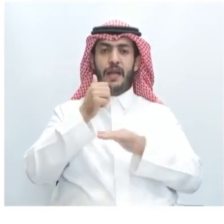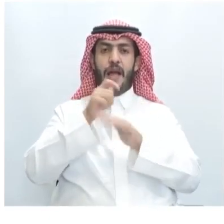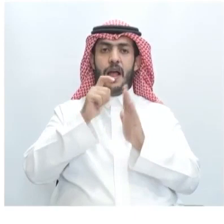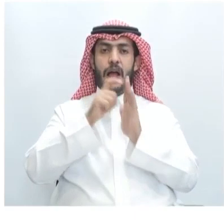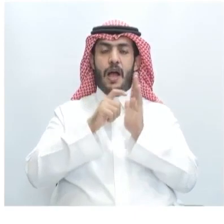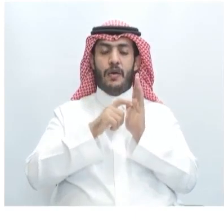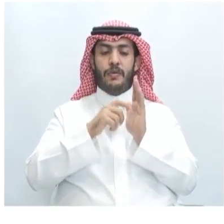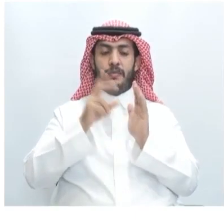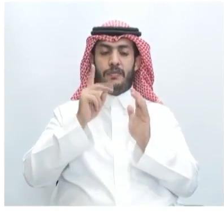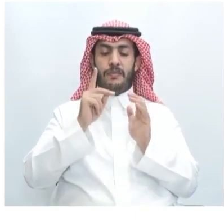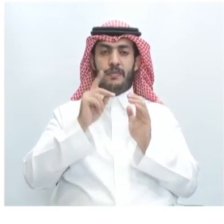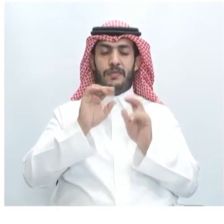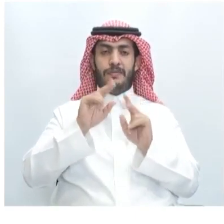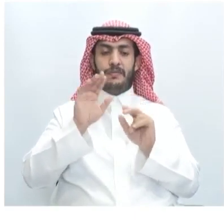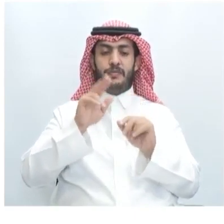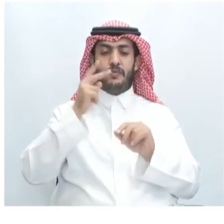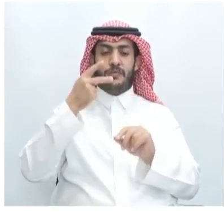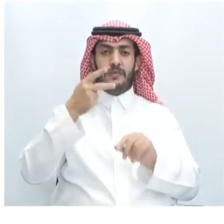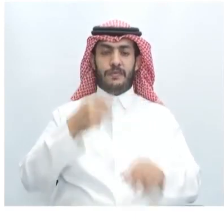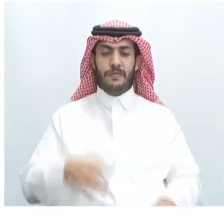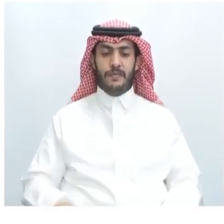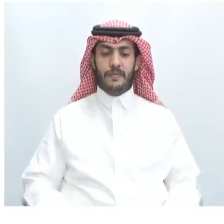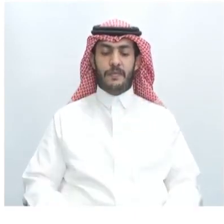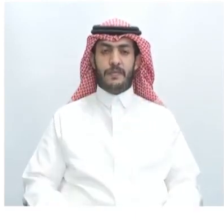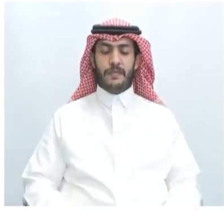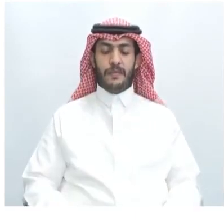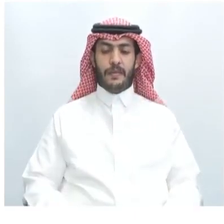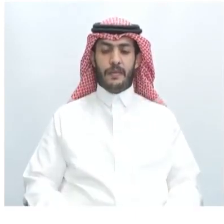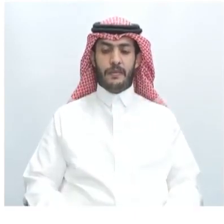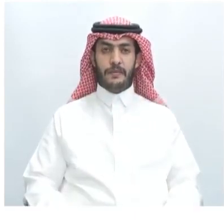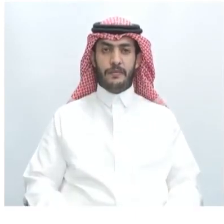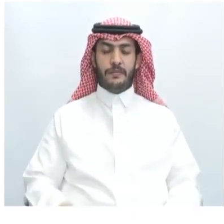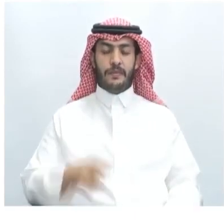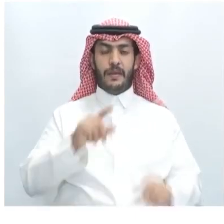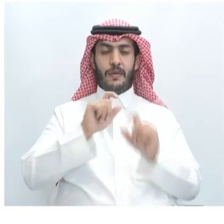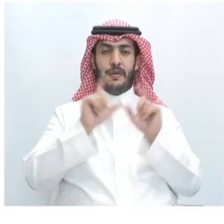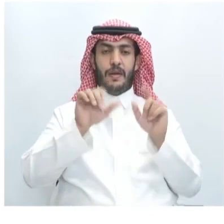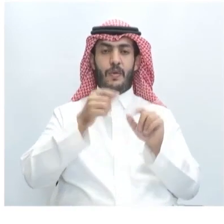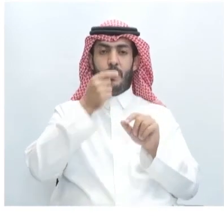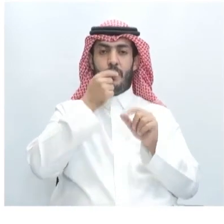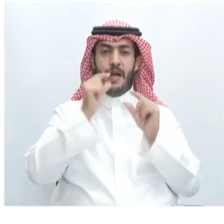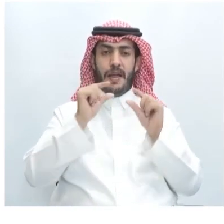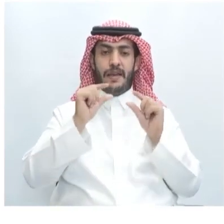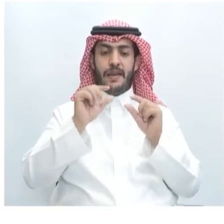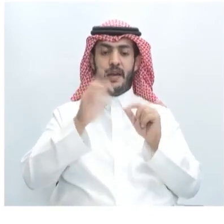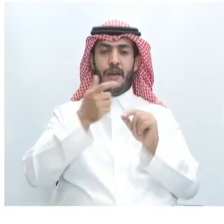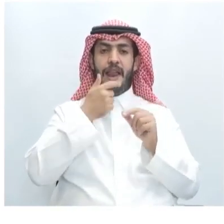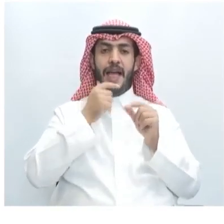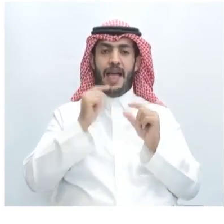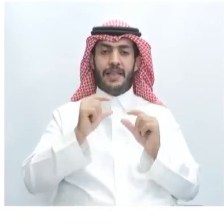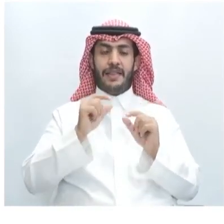قانونيه في الامثله اعلاه اذا هنا نريد ان تبين ايه وايضا حديث